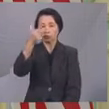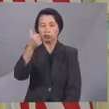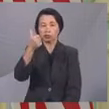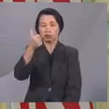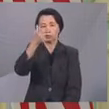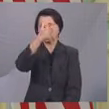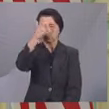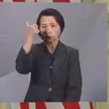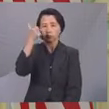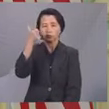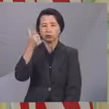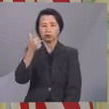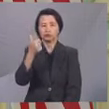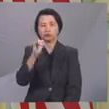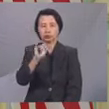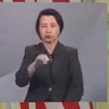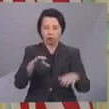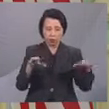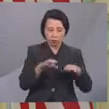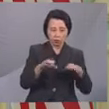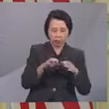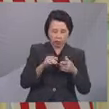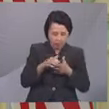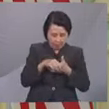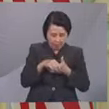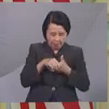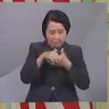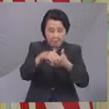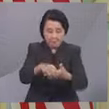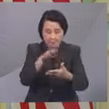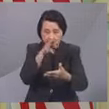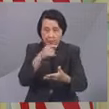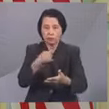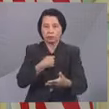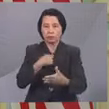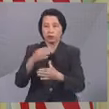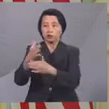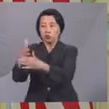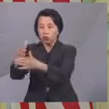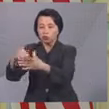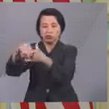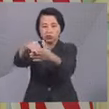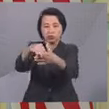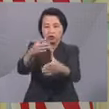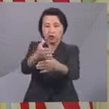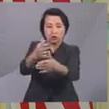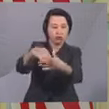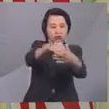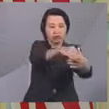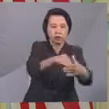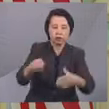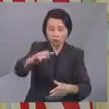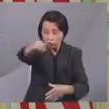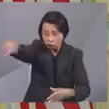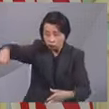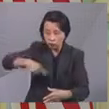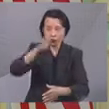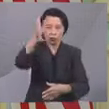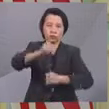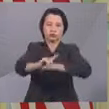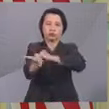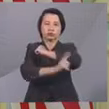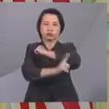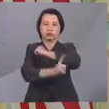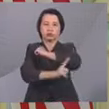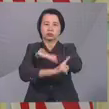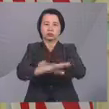mereka yang membuat berita palsu tetapi yang berkongsi berita palsu juga akan diambil tindakan oleh